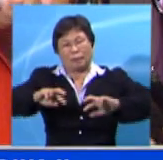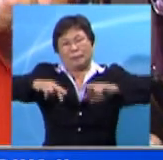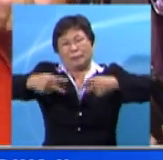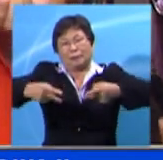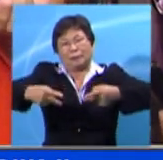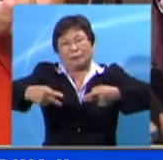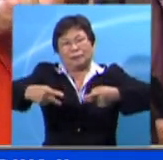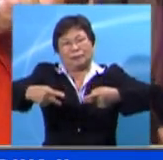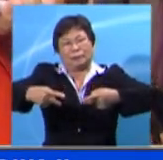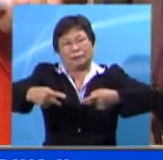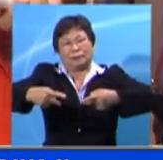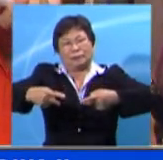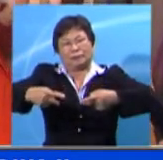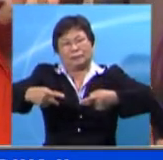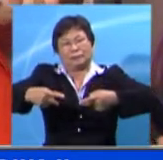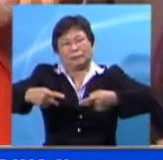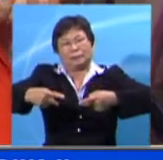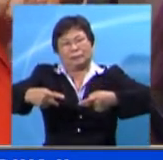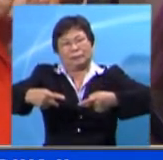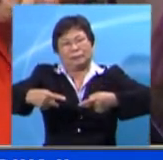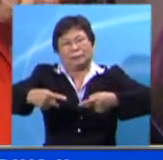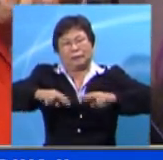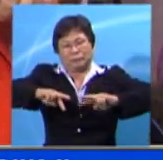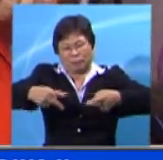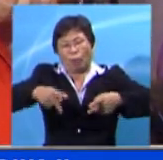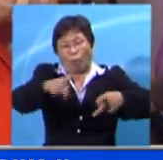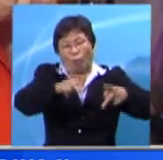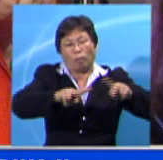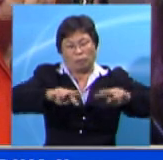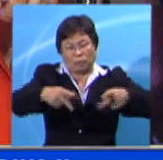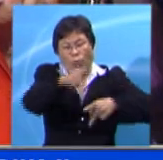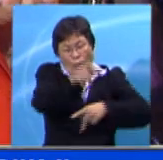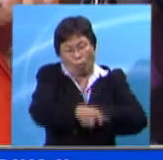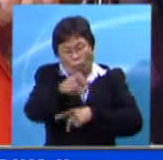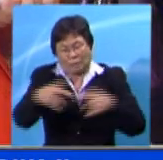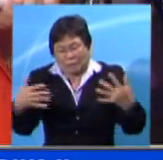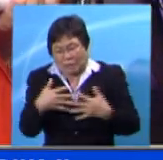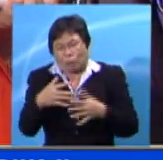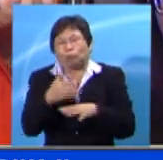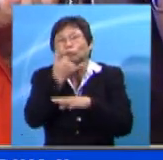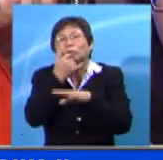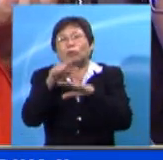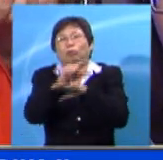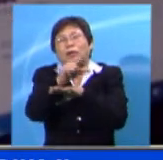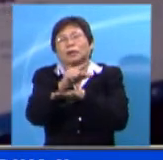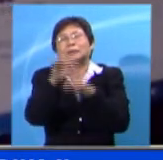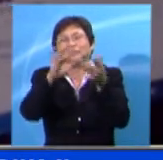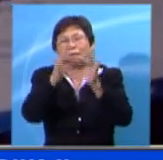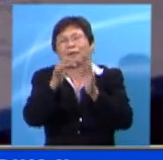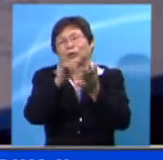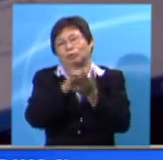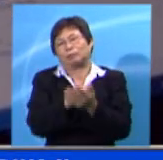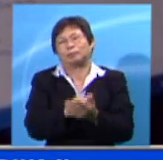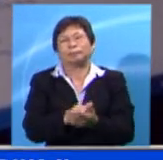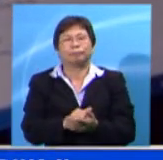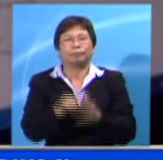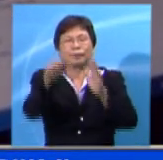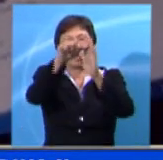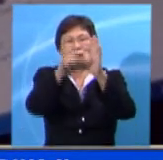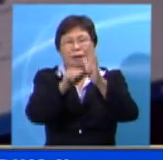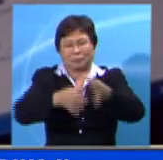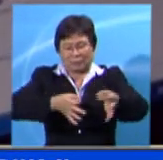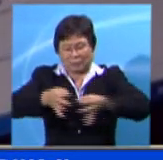deteran Eh ataupun menjadi penyebab untuk orang lebih takut menyalahgunakan internet eh itu satu manakala akta